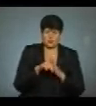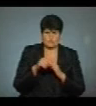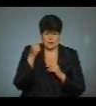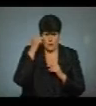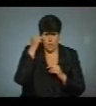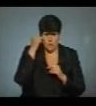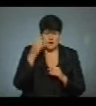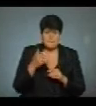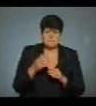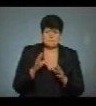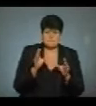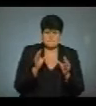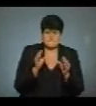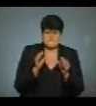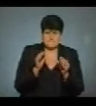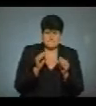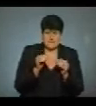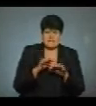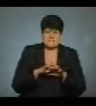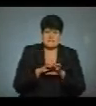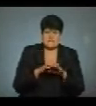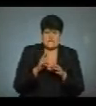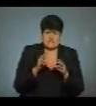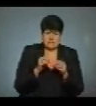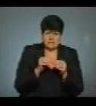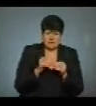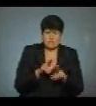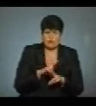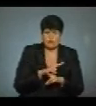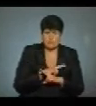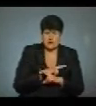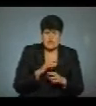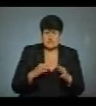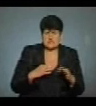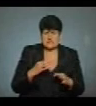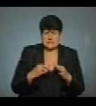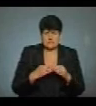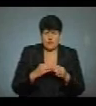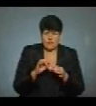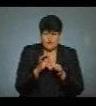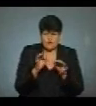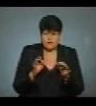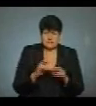всередині ока, притискають сітківку, відмирають нервові клітини,